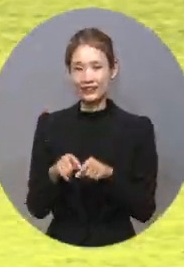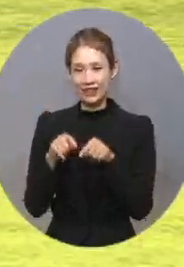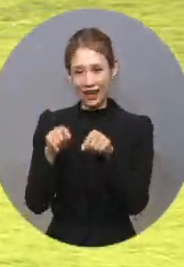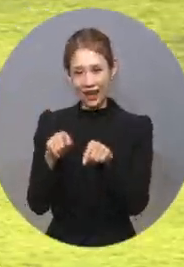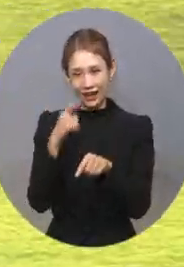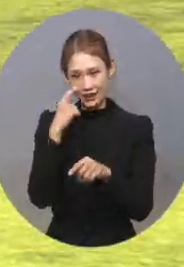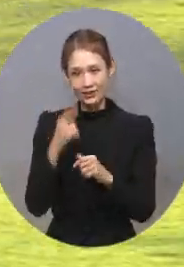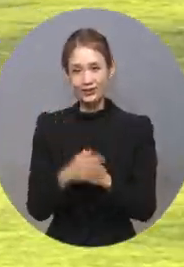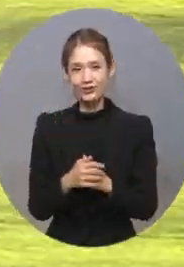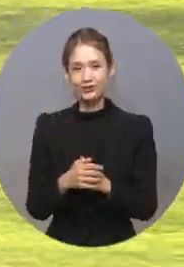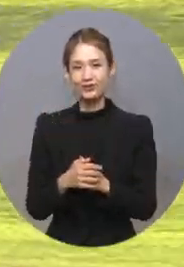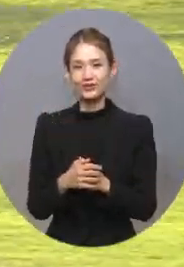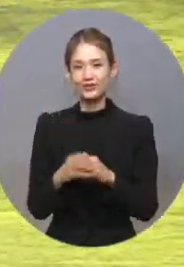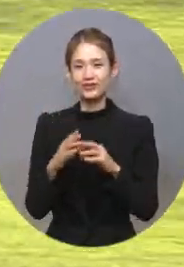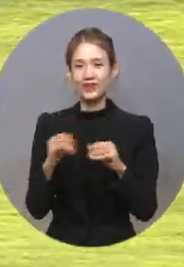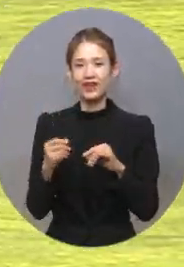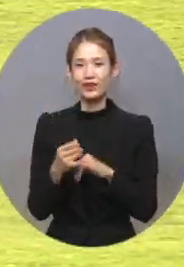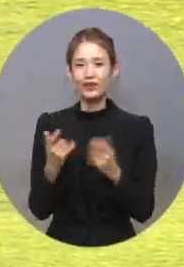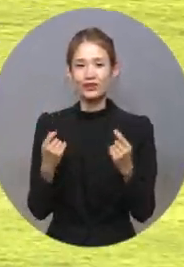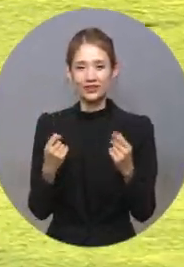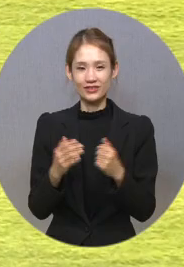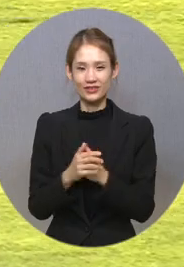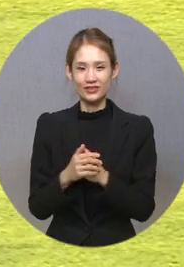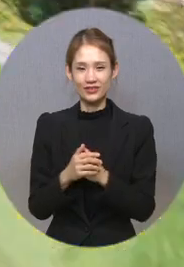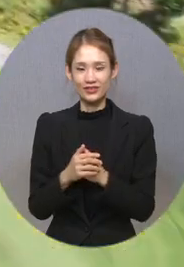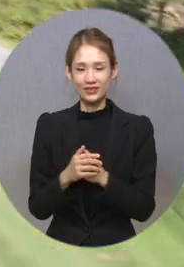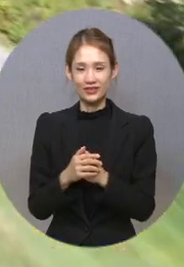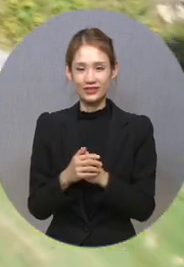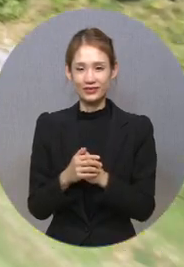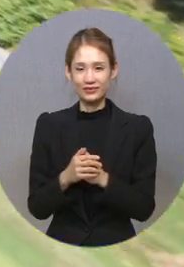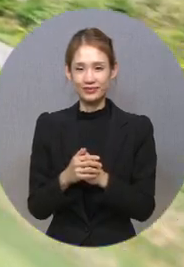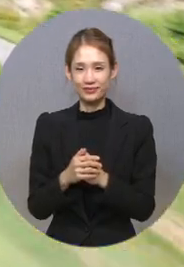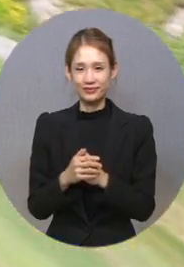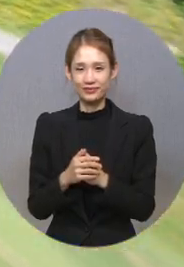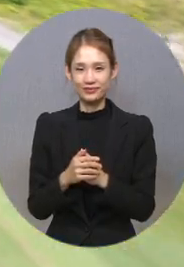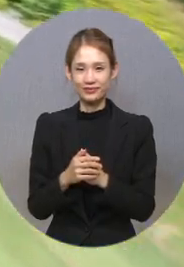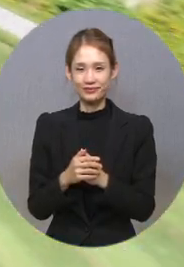무서우니까. 약속의 땅. 벙커를 저렇게 살벌하게 파놓다니.